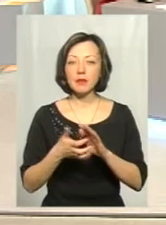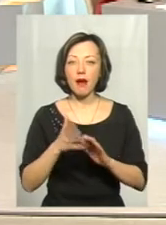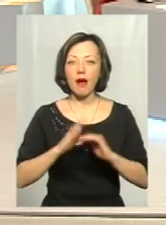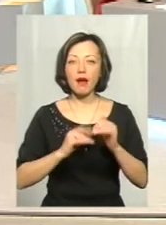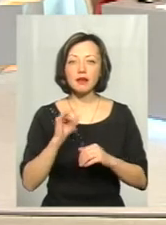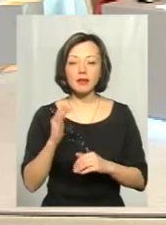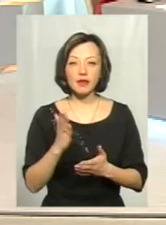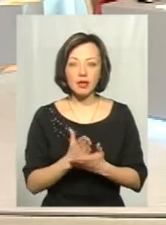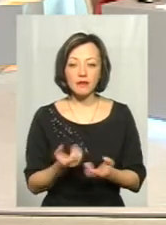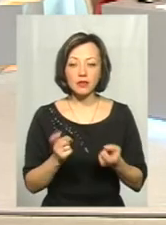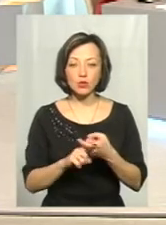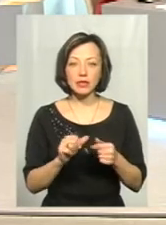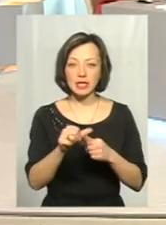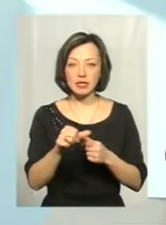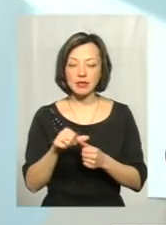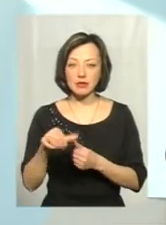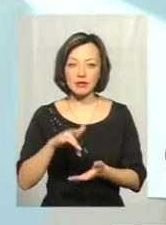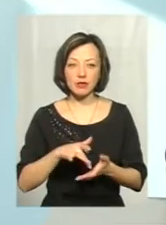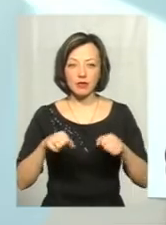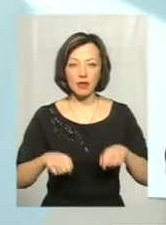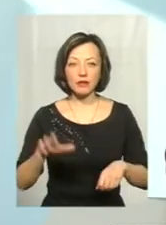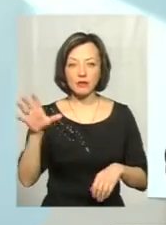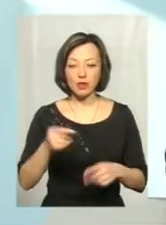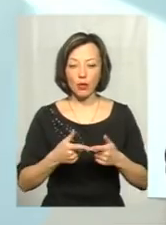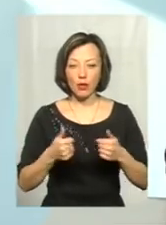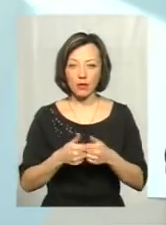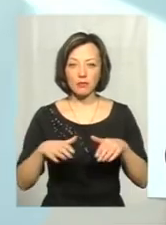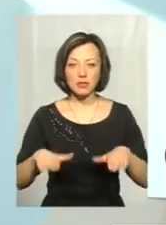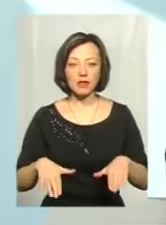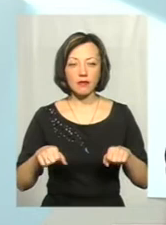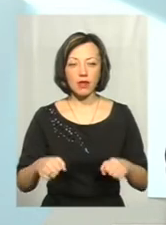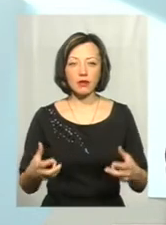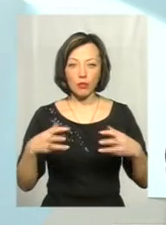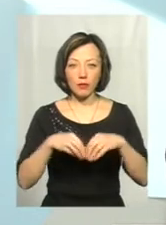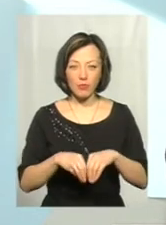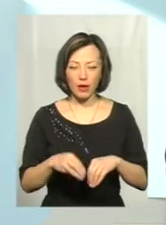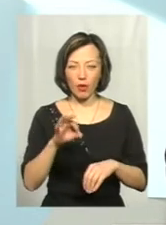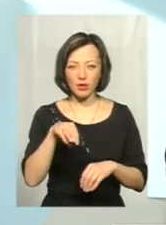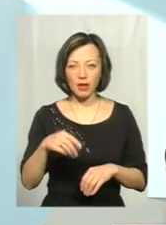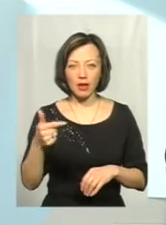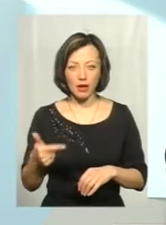але в зв'язку з децентралізацією влади всі органи місцевої влади, об'єднані територіальні громади,